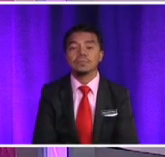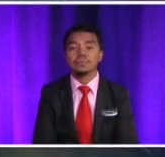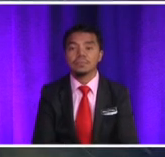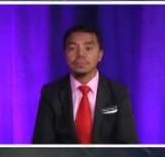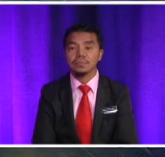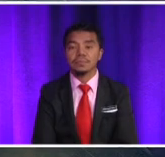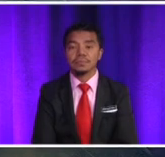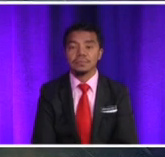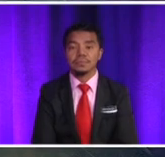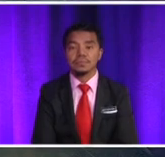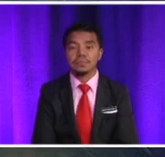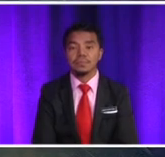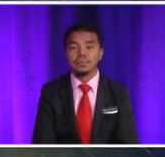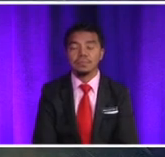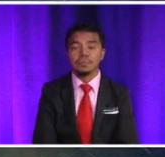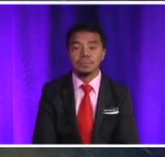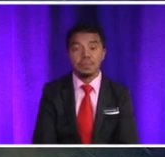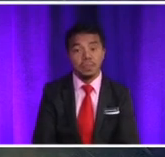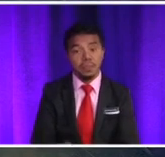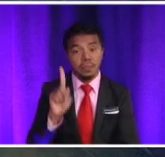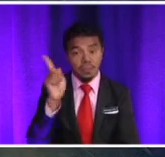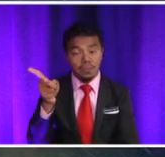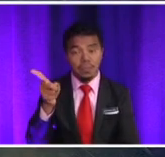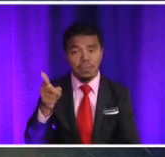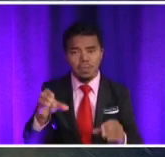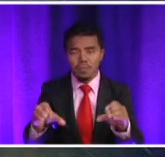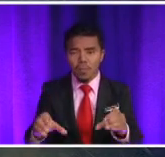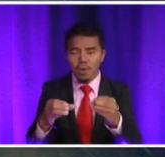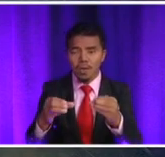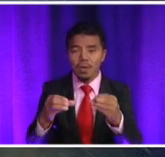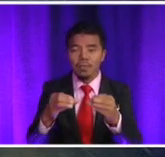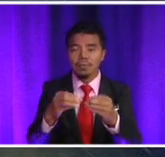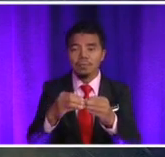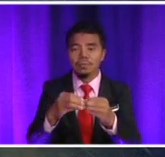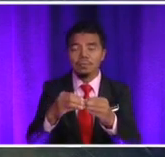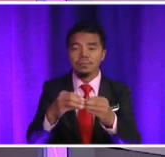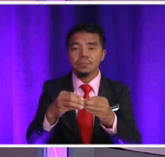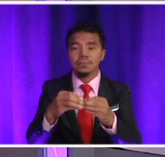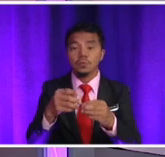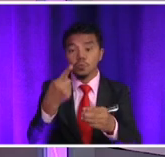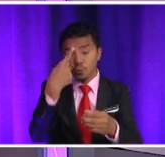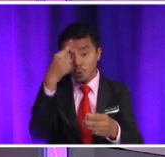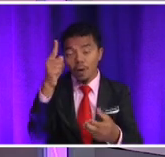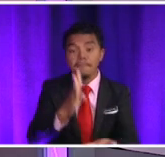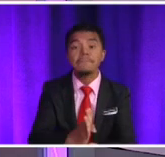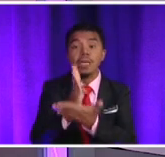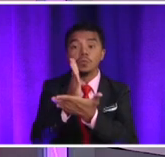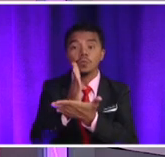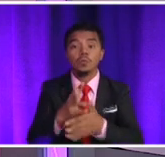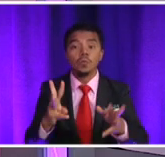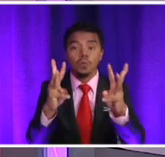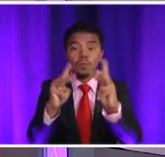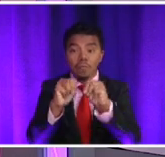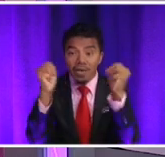perlu mewujudkan peluang peniagaan dan pekerjaanlah sebab pelayanan itu untuk membantu masyarakat selain daripada bukan untuk diri